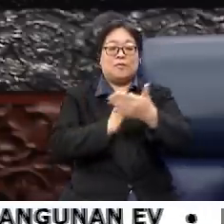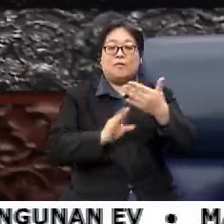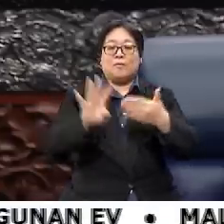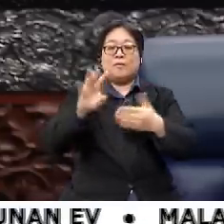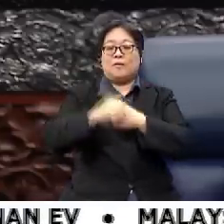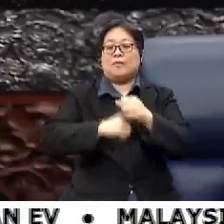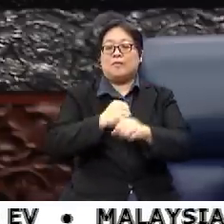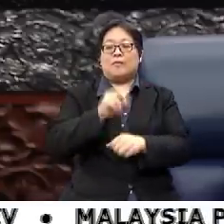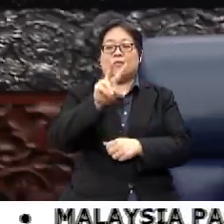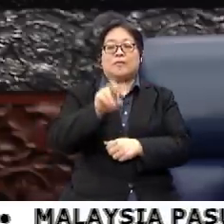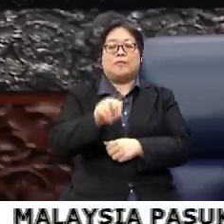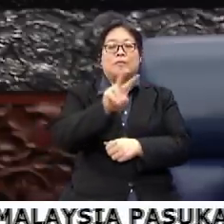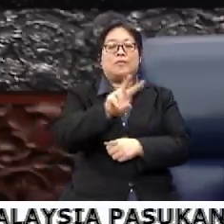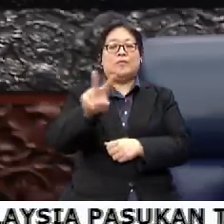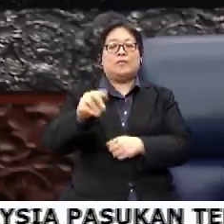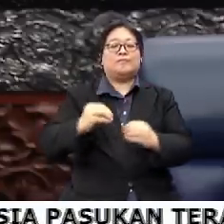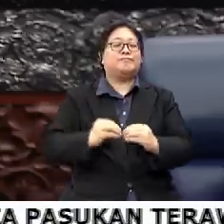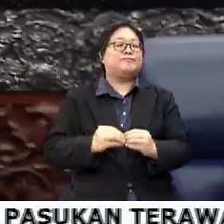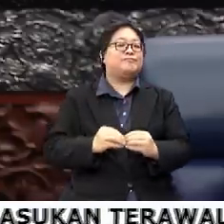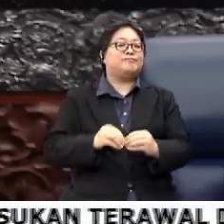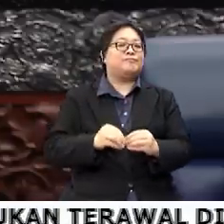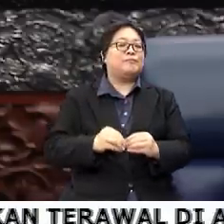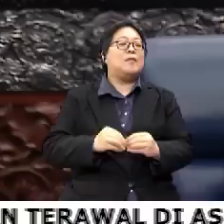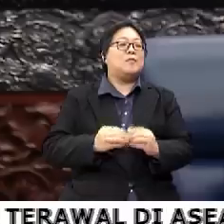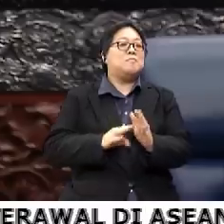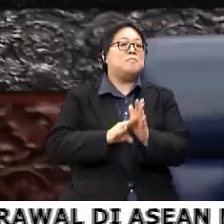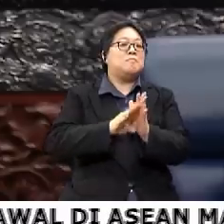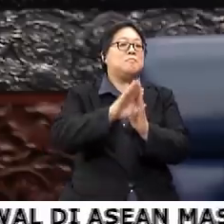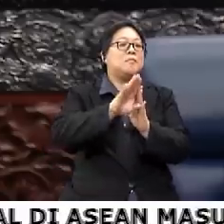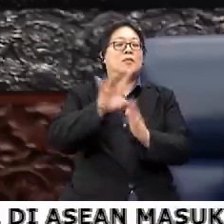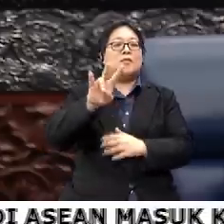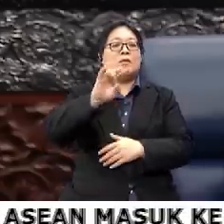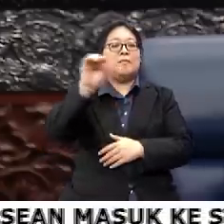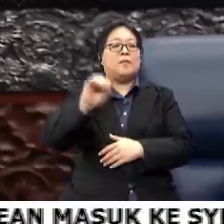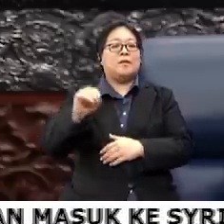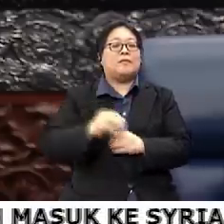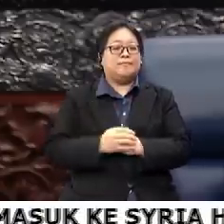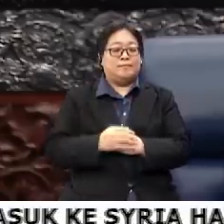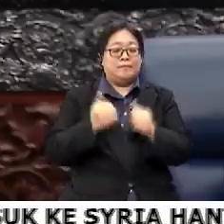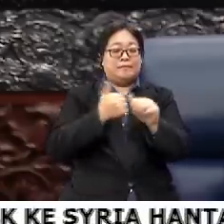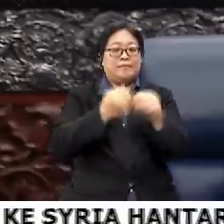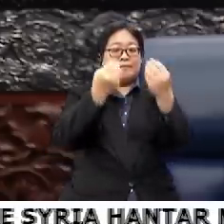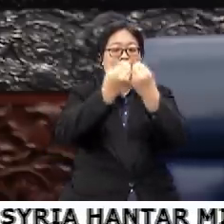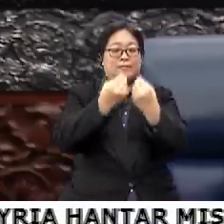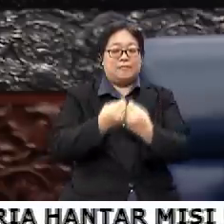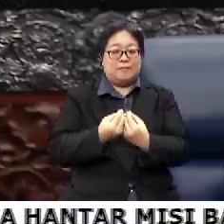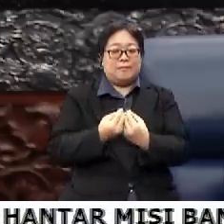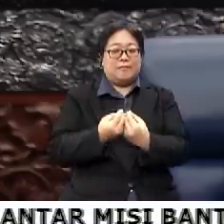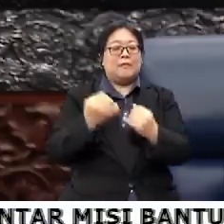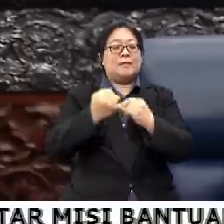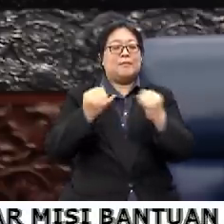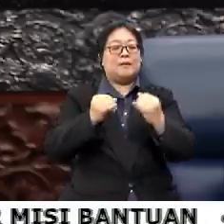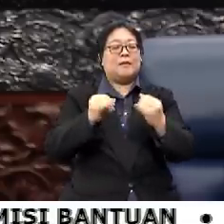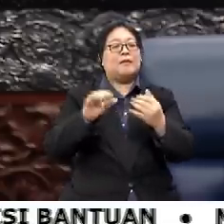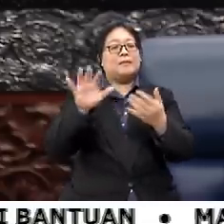keempat 2022 telah berkembang sebanyak 7%, dan menurut statistik yang dikeluarkan oleh Jabatan